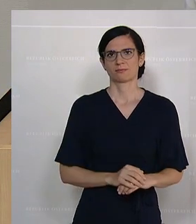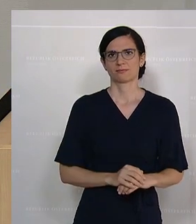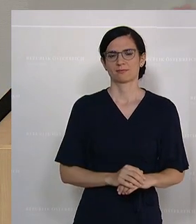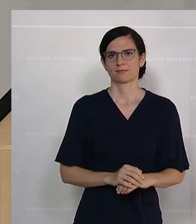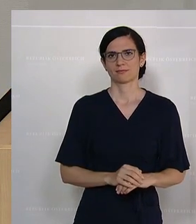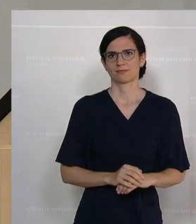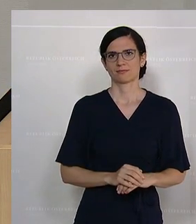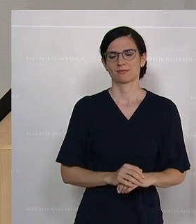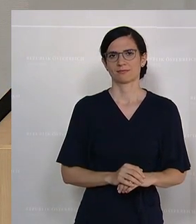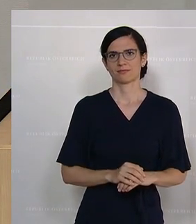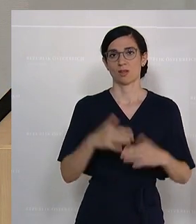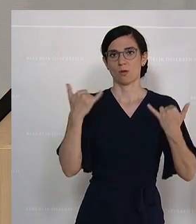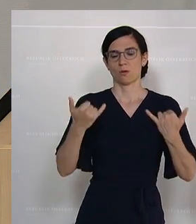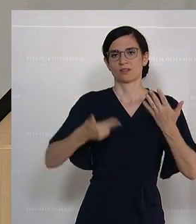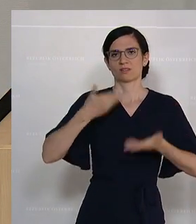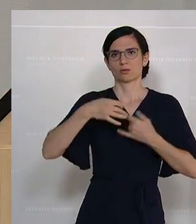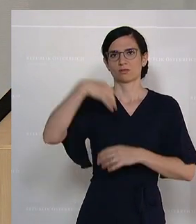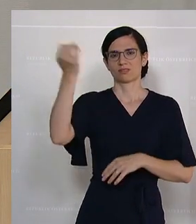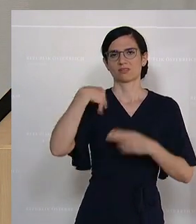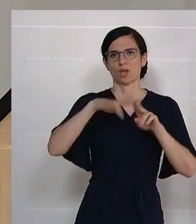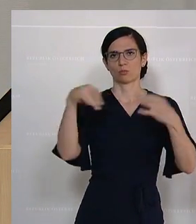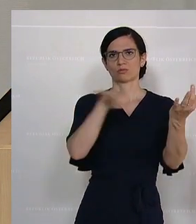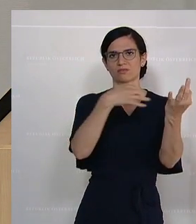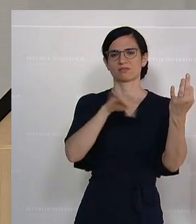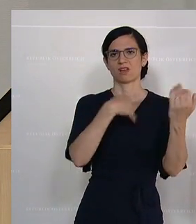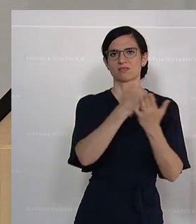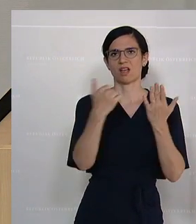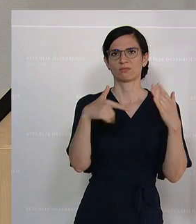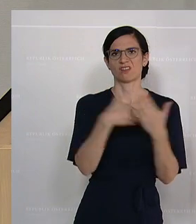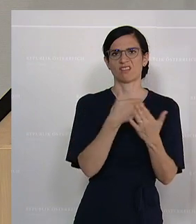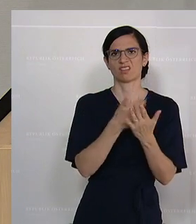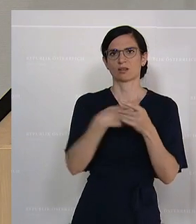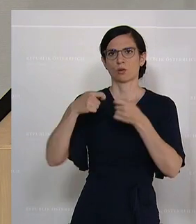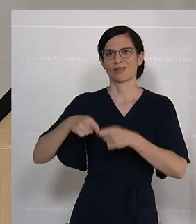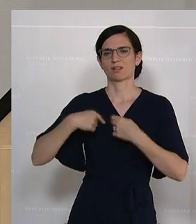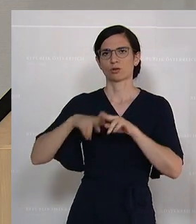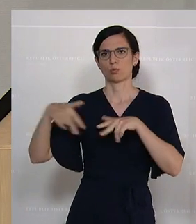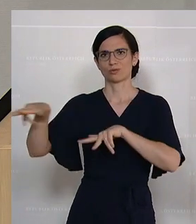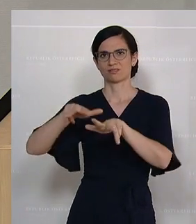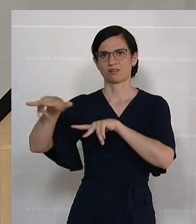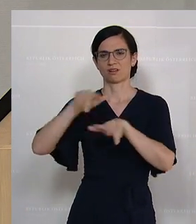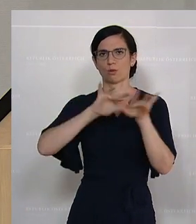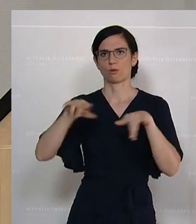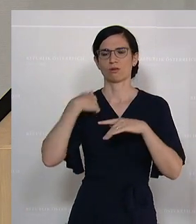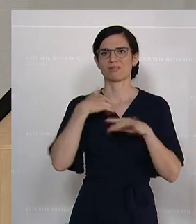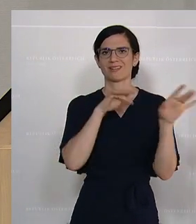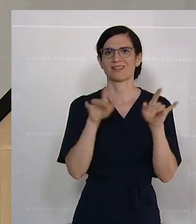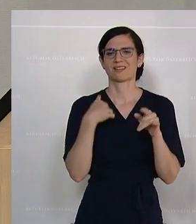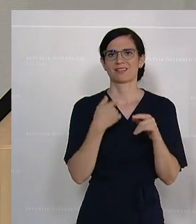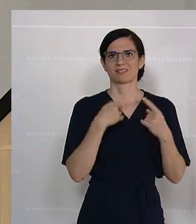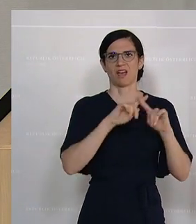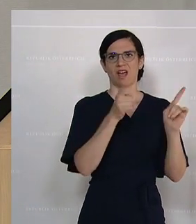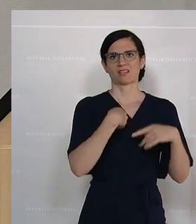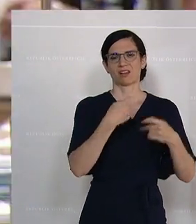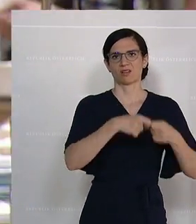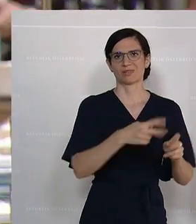für den artigen sitzungstage hat das bundeskanzleramt über die vertretung von mitgliedern der bundesregierung welches im anderen mitgliedsstaat der